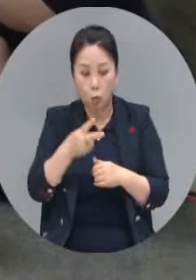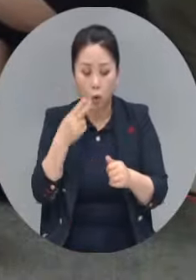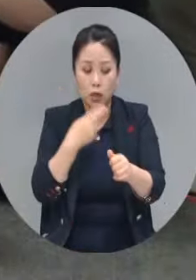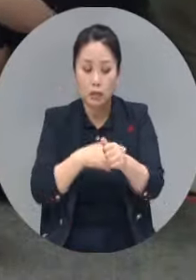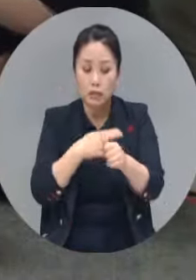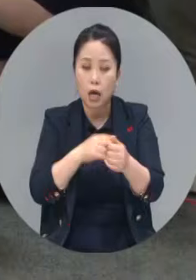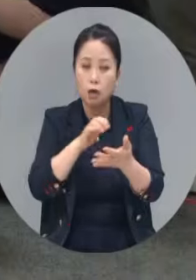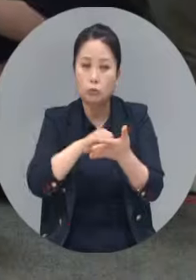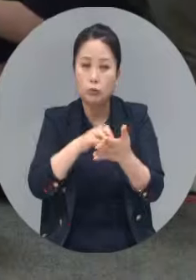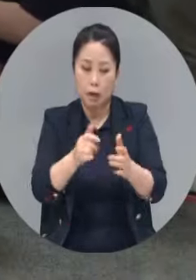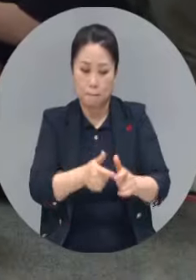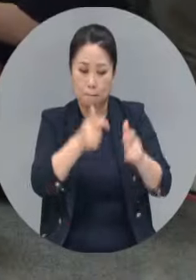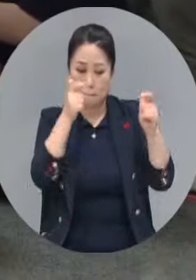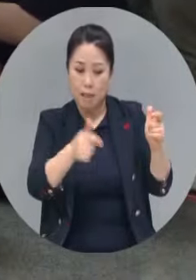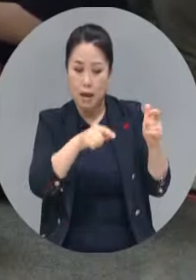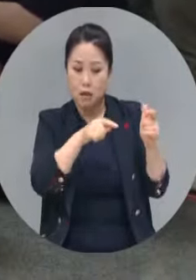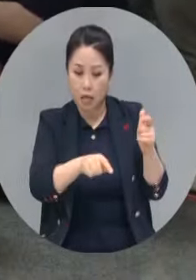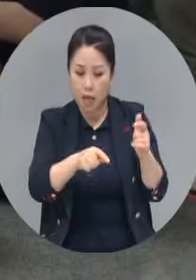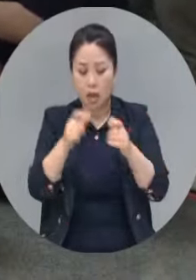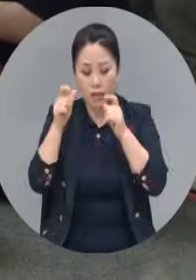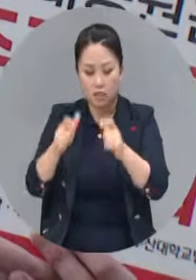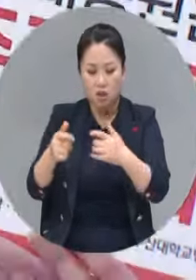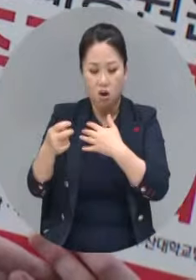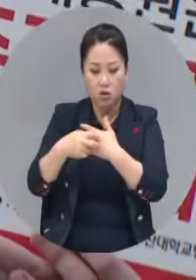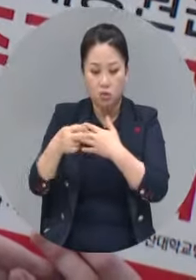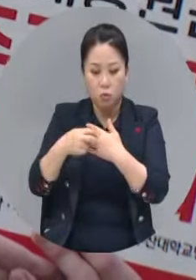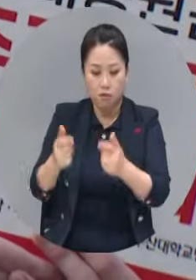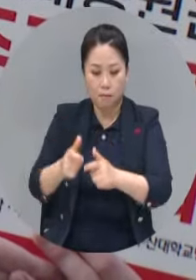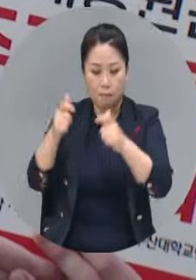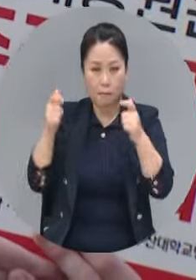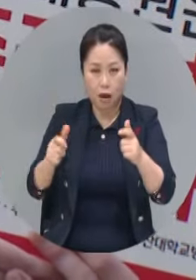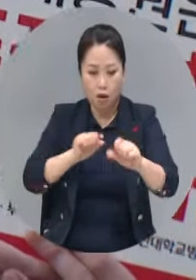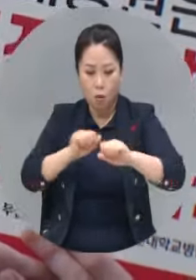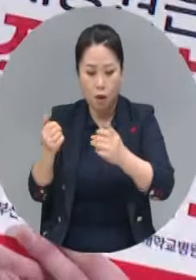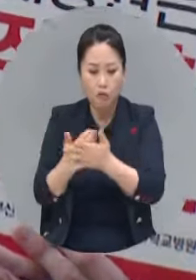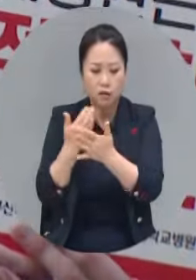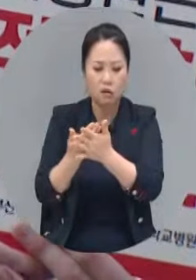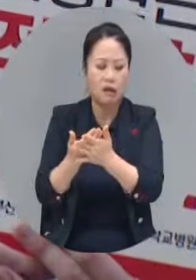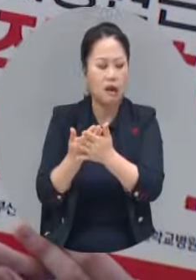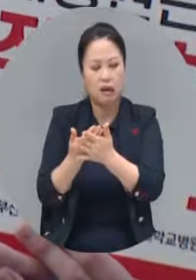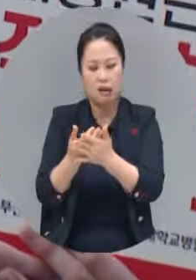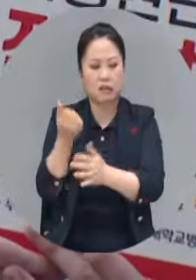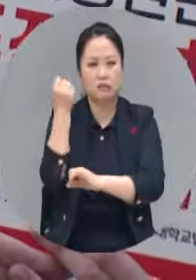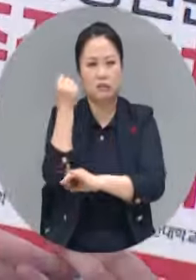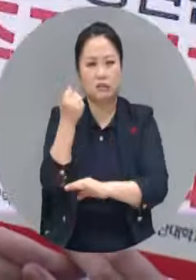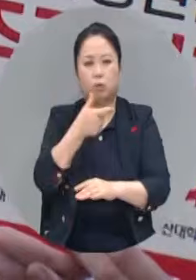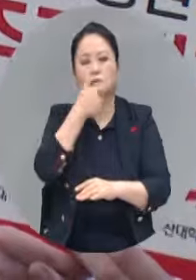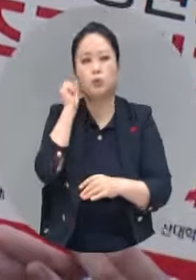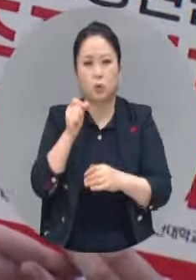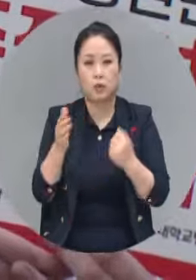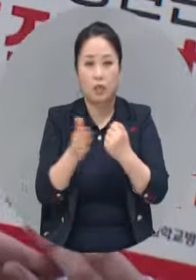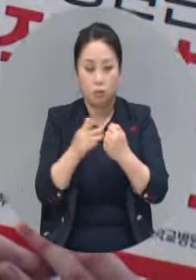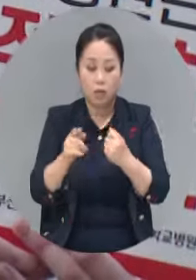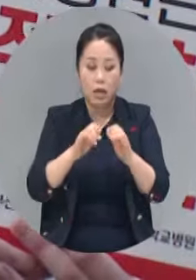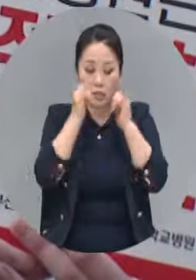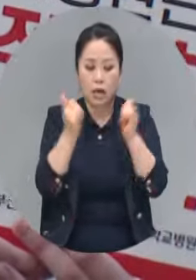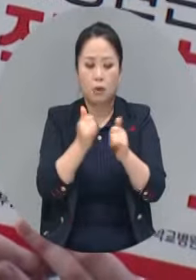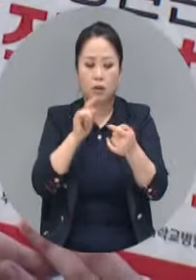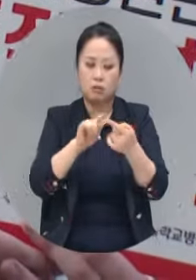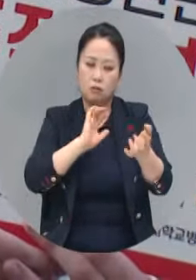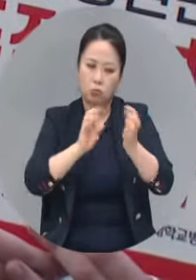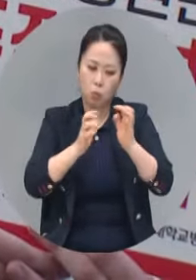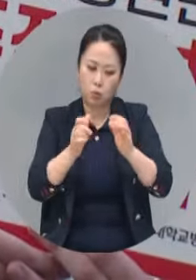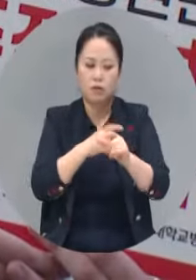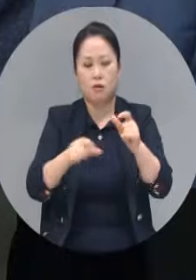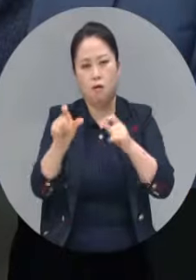늘리기가 지역의료와 필수의료 해결책이란 근거 역시 부족하다며 사회적 논의가 더 필요하다는 입장을 고수하고